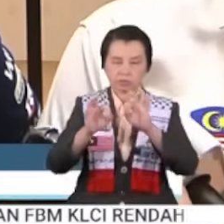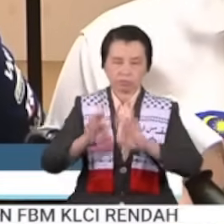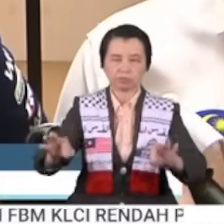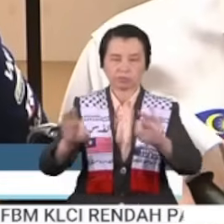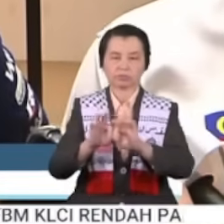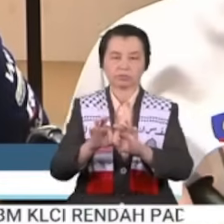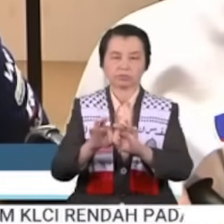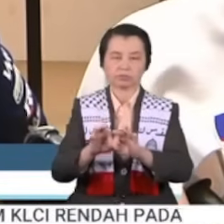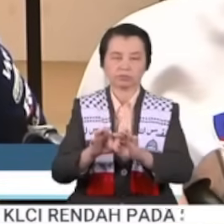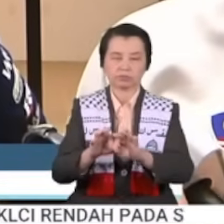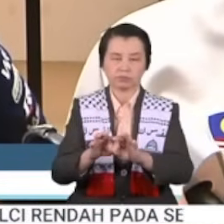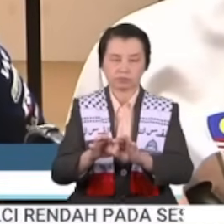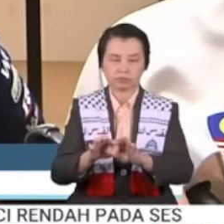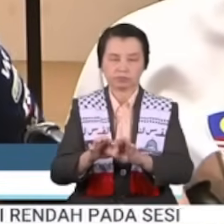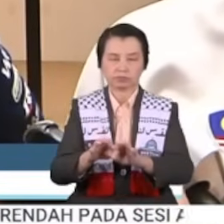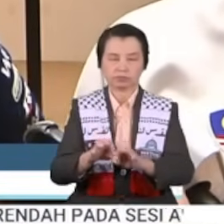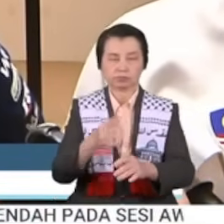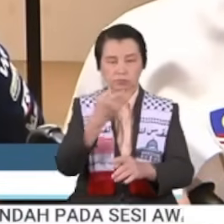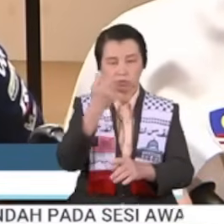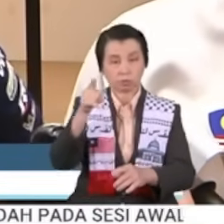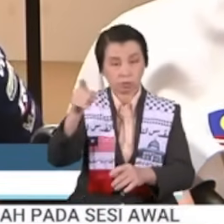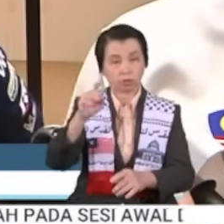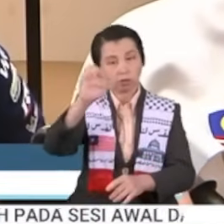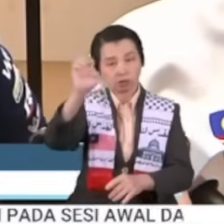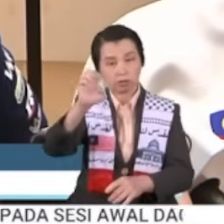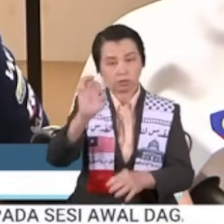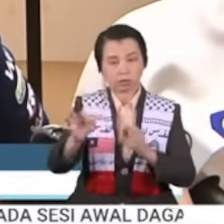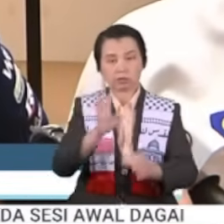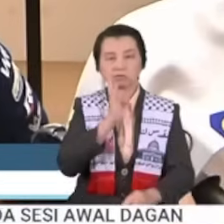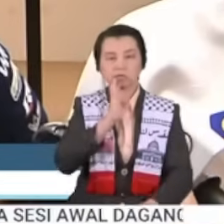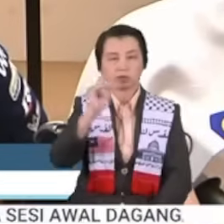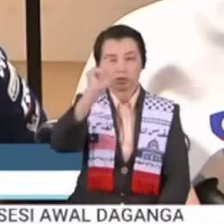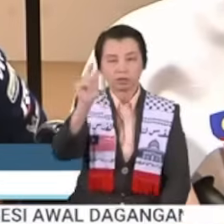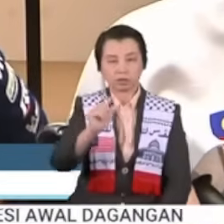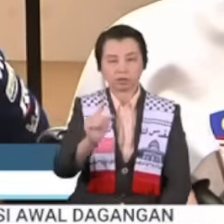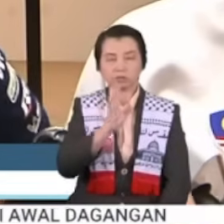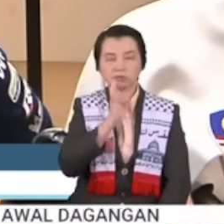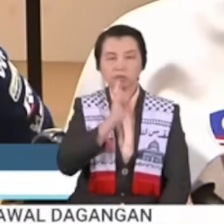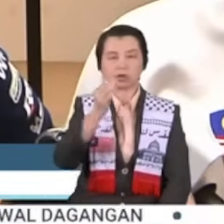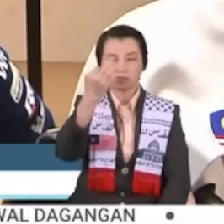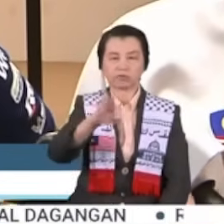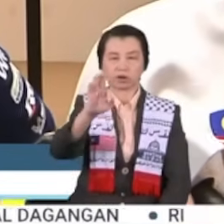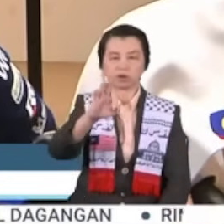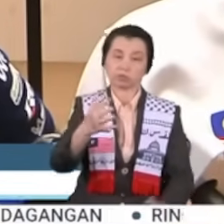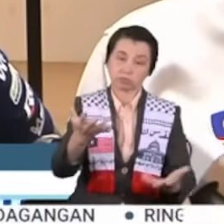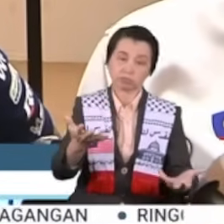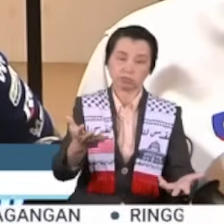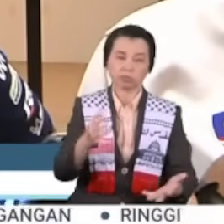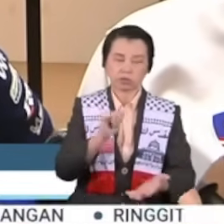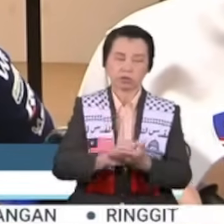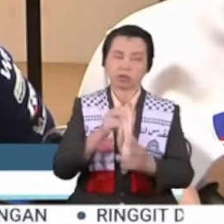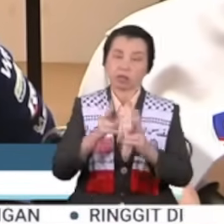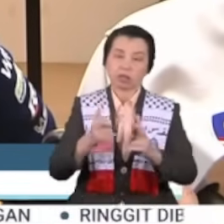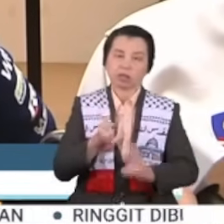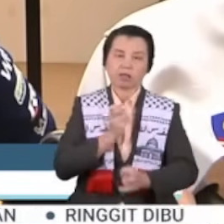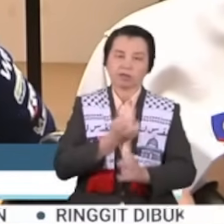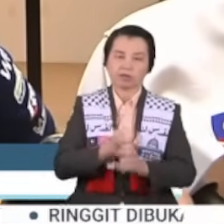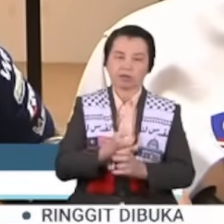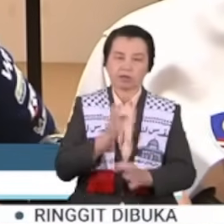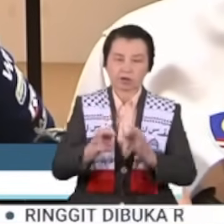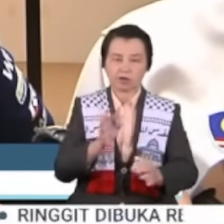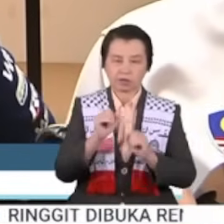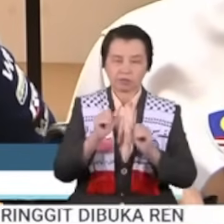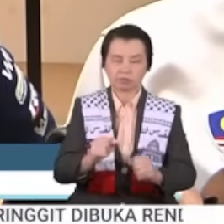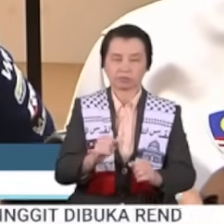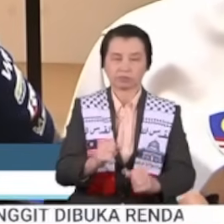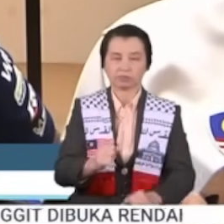paling mustahak kat sana kalau tak cakap Itali cakap Spanish itu yang paling susah tapi macamak